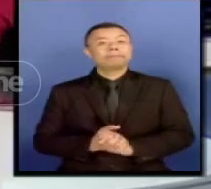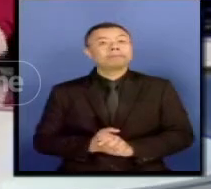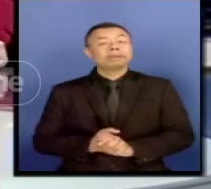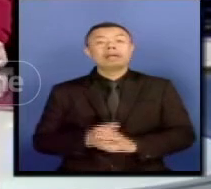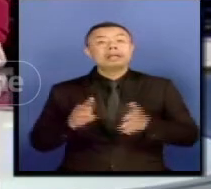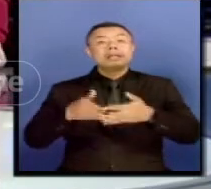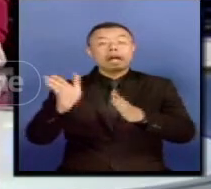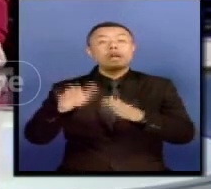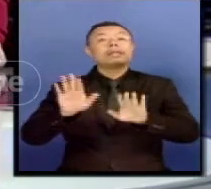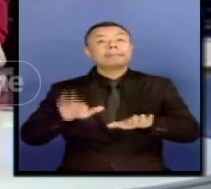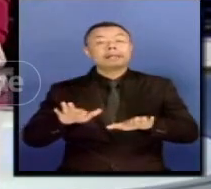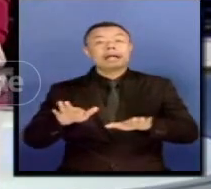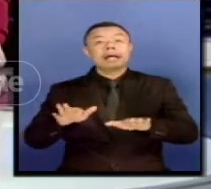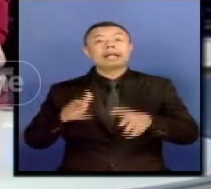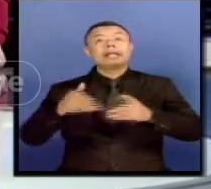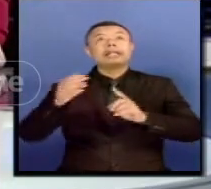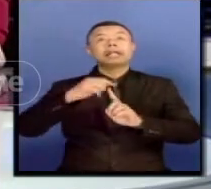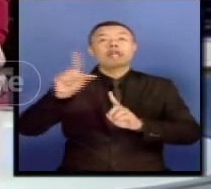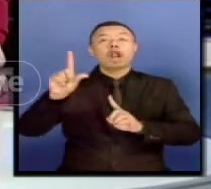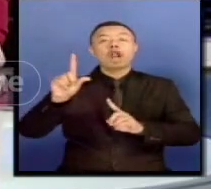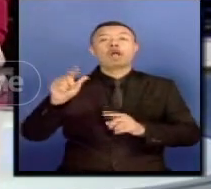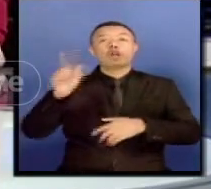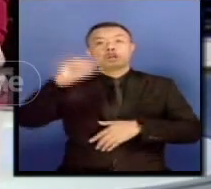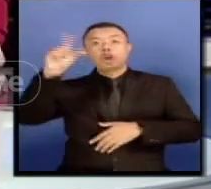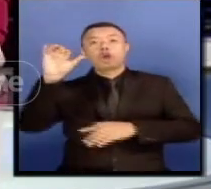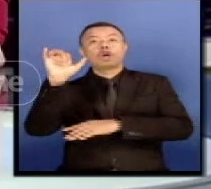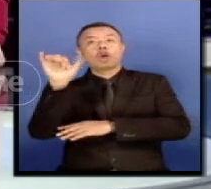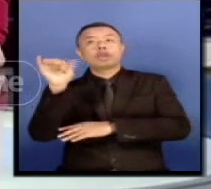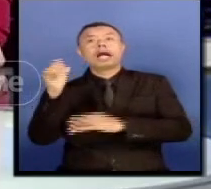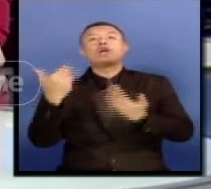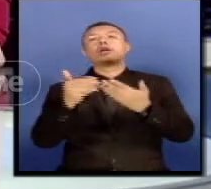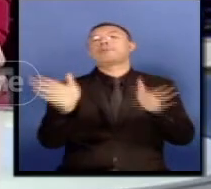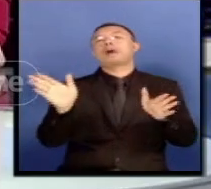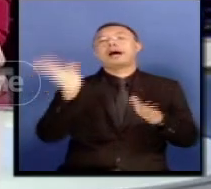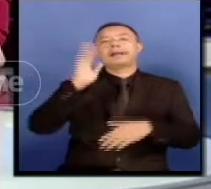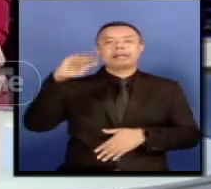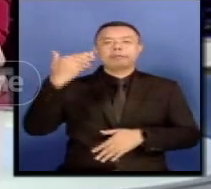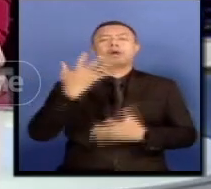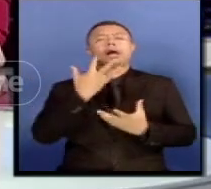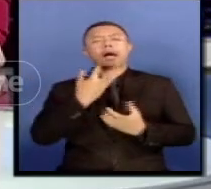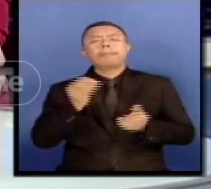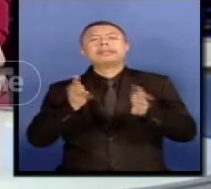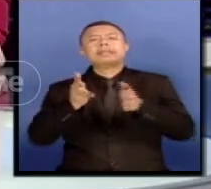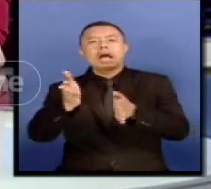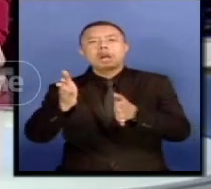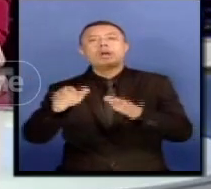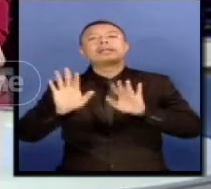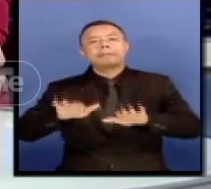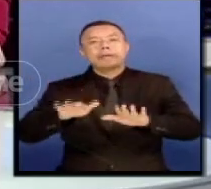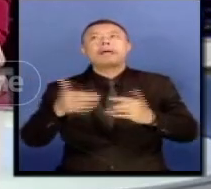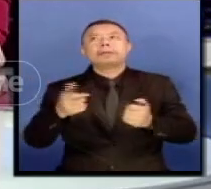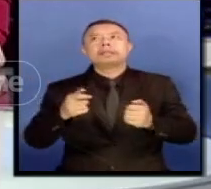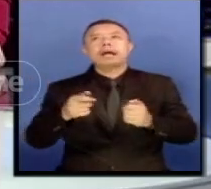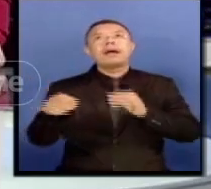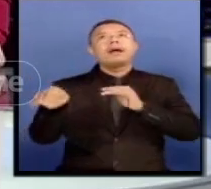Pemirsa, jalur fungsional tol Solo-Yogyakarta dibuka sejak Sabtu. Dan diharapkan jalur fungsional tersebut dapat mengurai